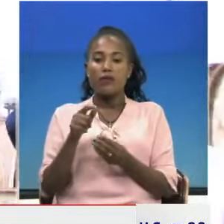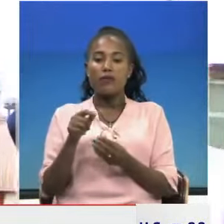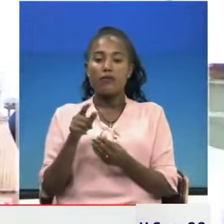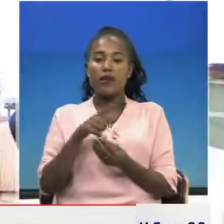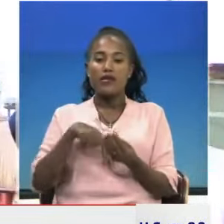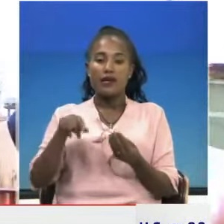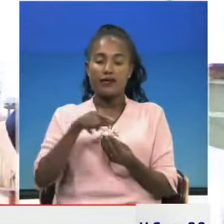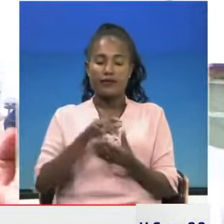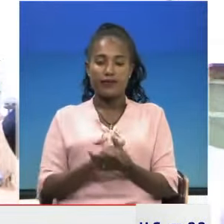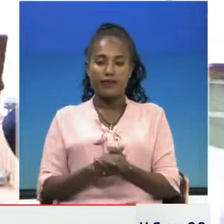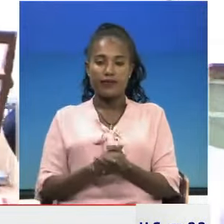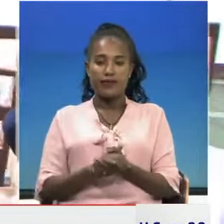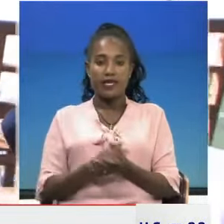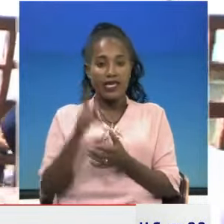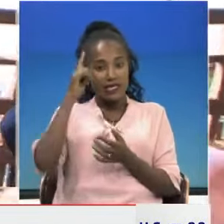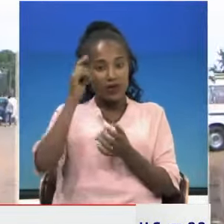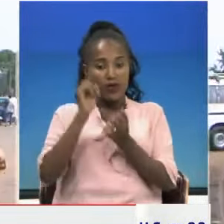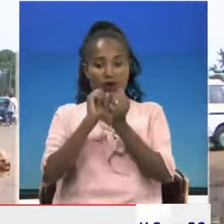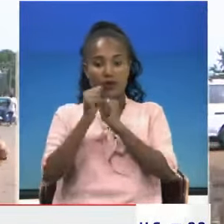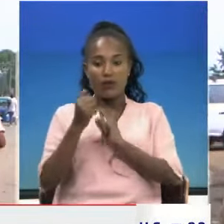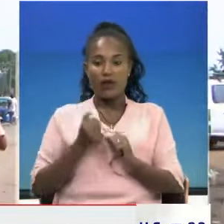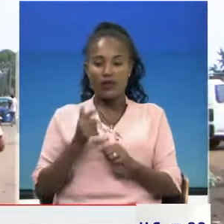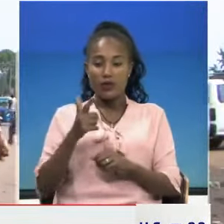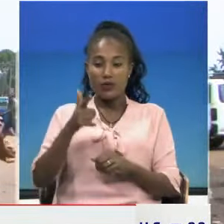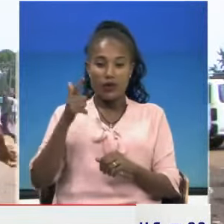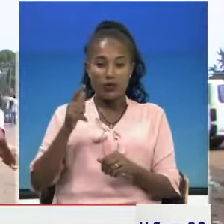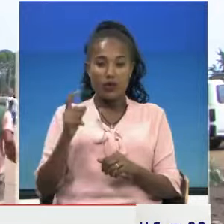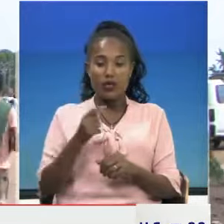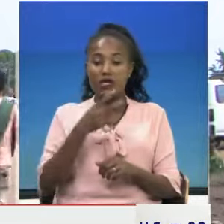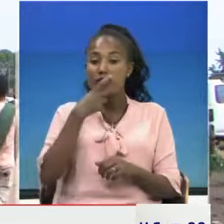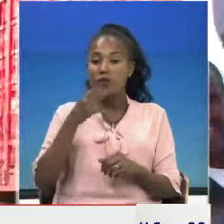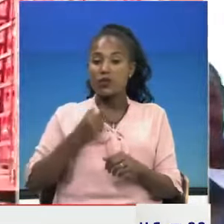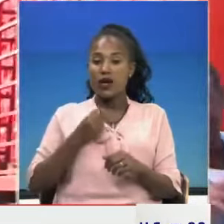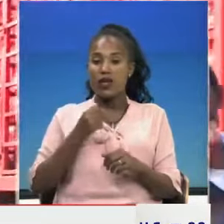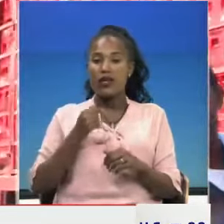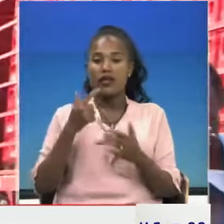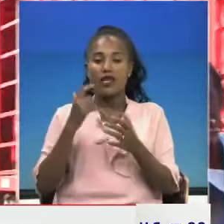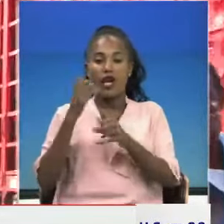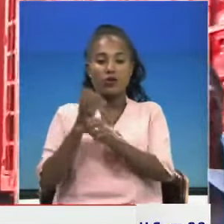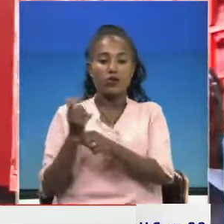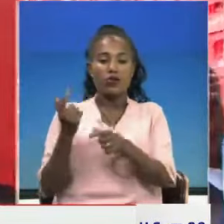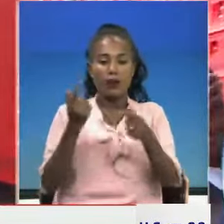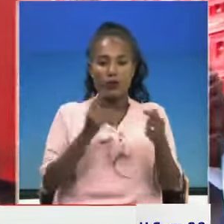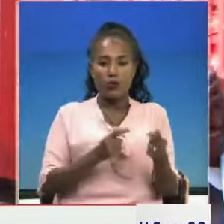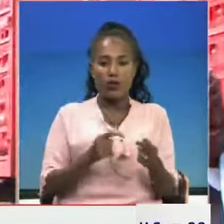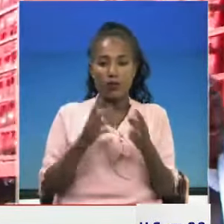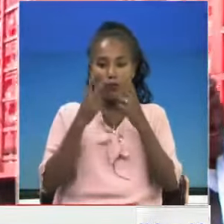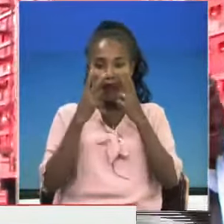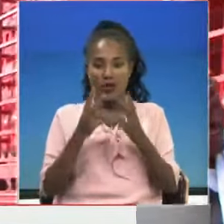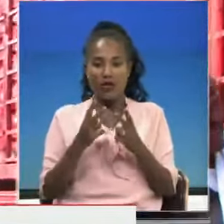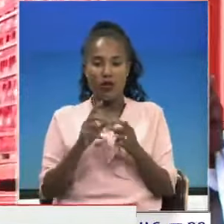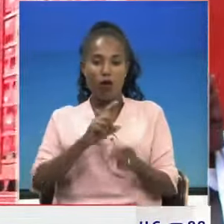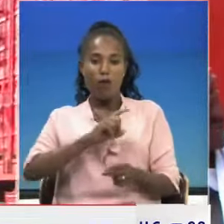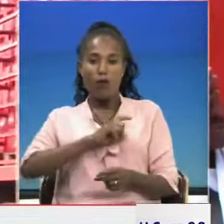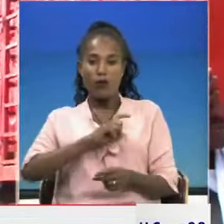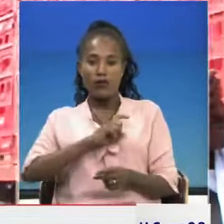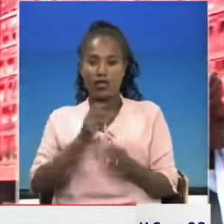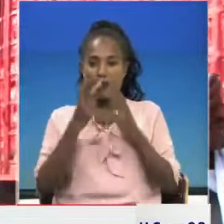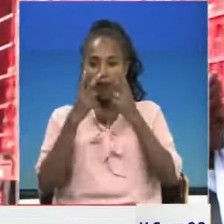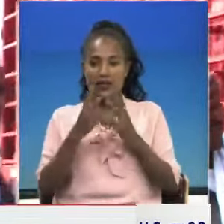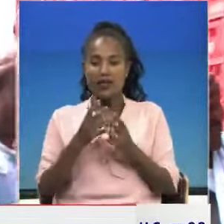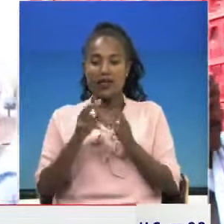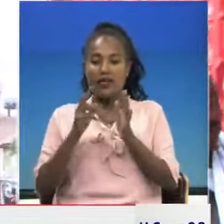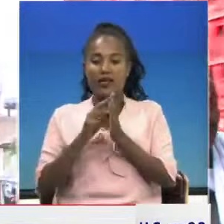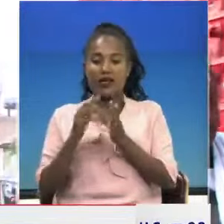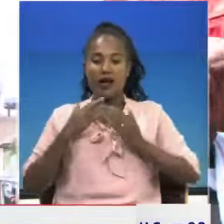መንደር ወዘልውጥም ካዩ ጥይት የሚተኮስ ከሆነ ስርቆት ካለ ሌብነት ካሉ እያዙ እያመጡ ለሚመለከተው ፖሊስ ለሚመለከተው